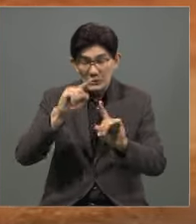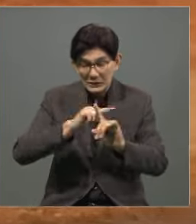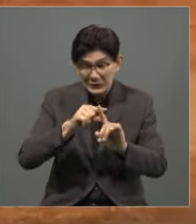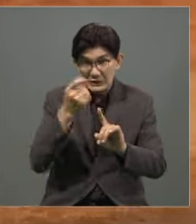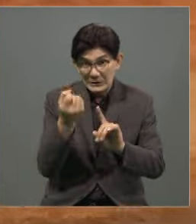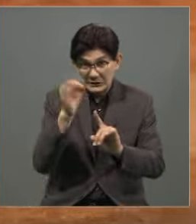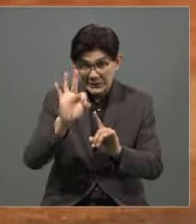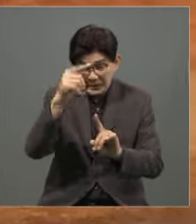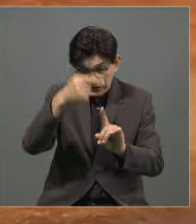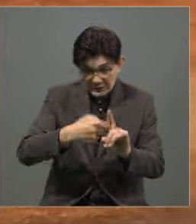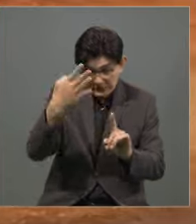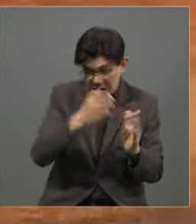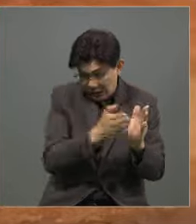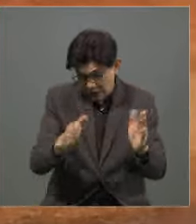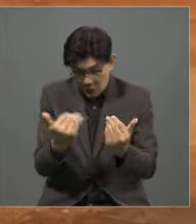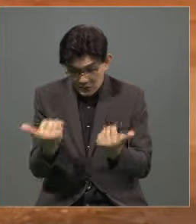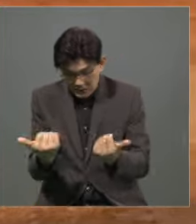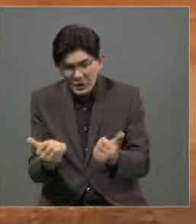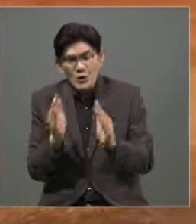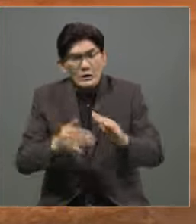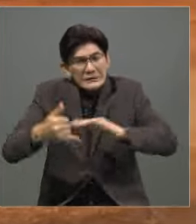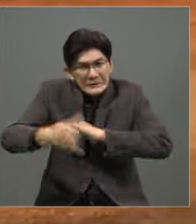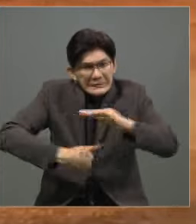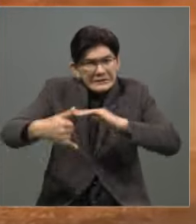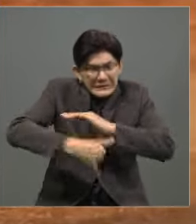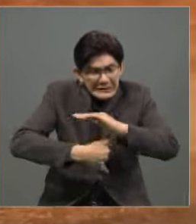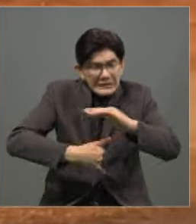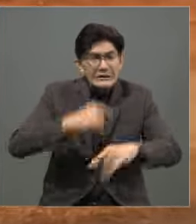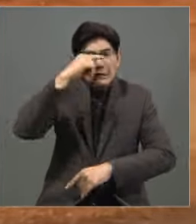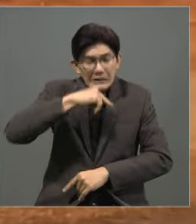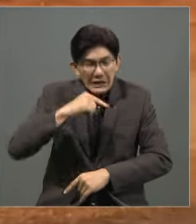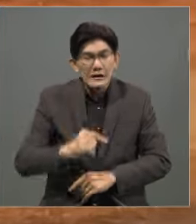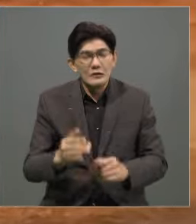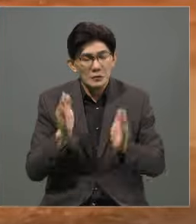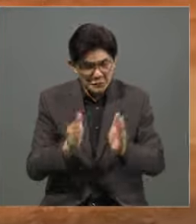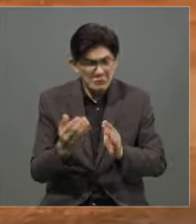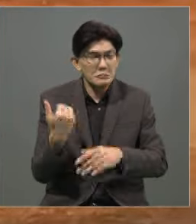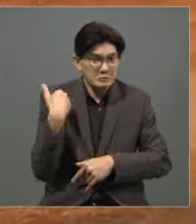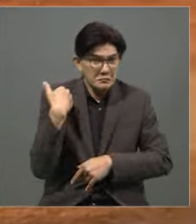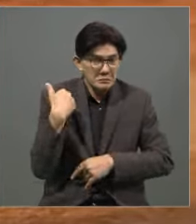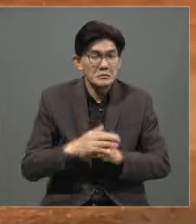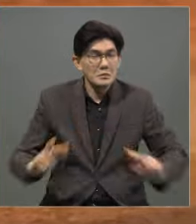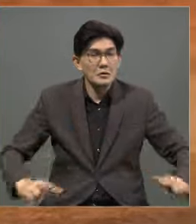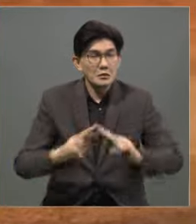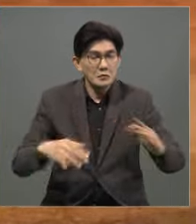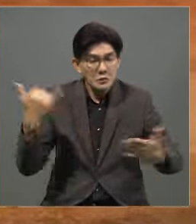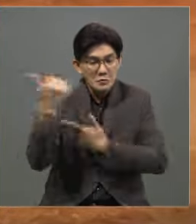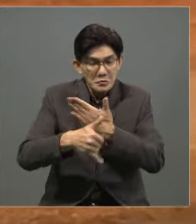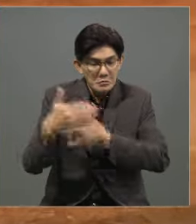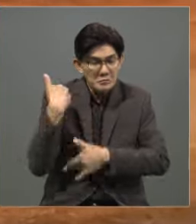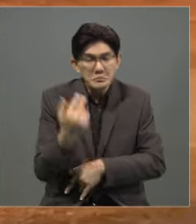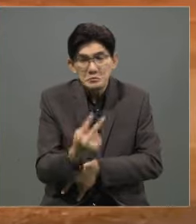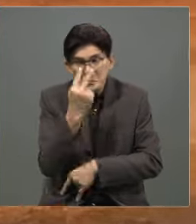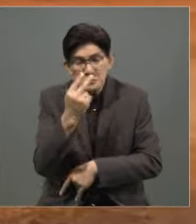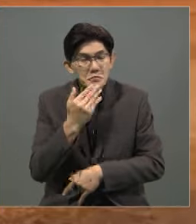วันนี้ 20เมษายนมีผู้หลบหนีภัยสงครามข้ามมาชายแดนไทยจำนวนหนึ่งกระทรวงการต่างประเทศได้ติดตามสถานการณ์